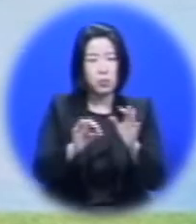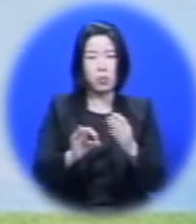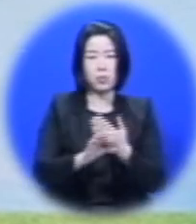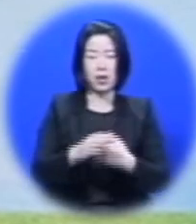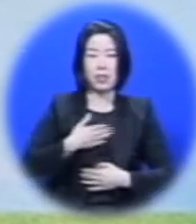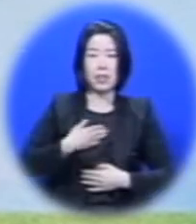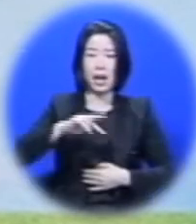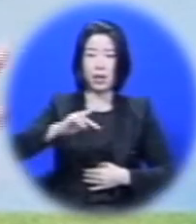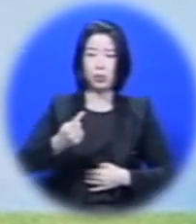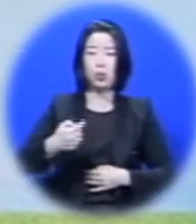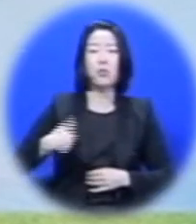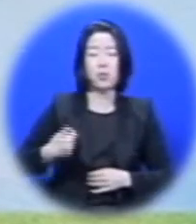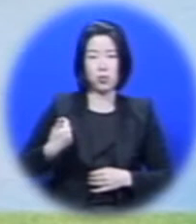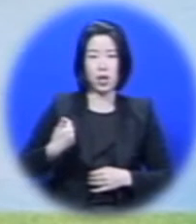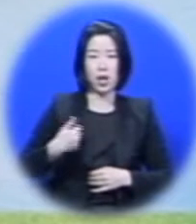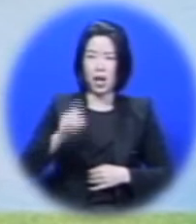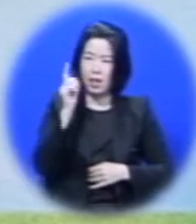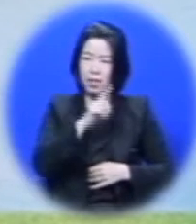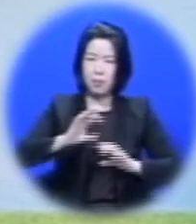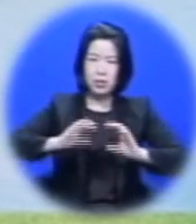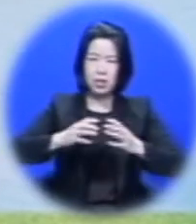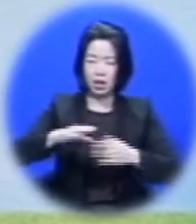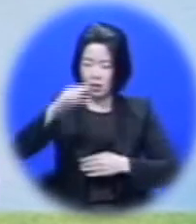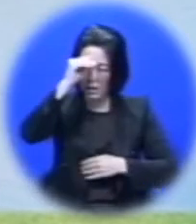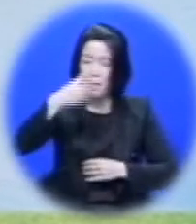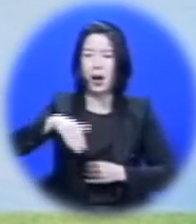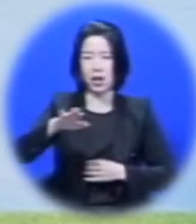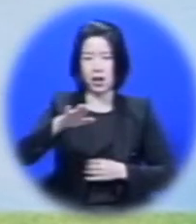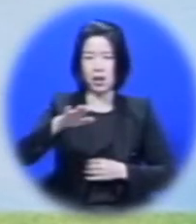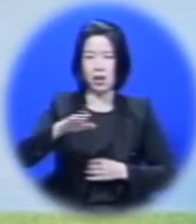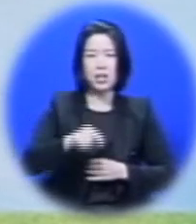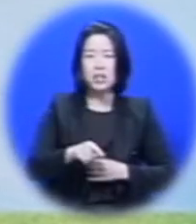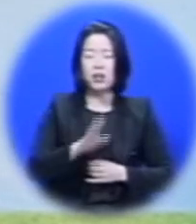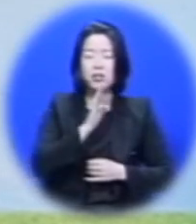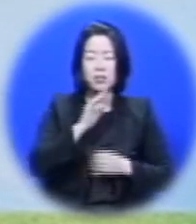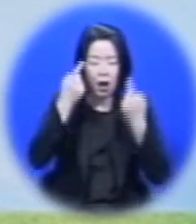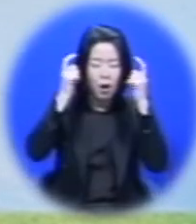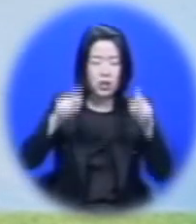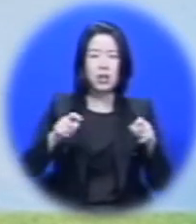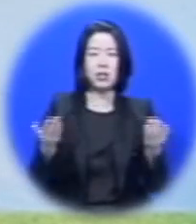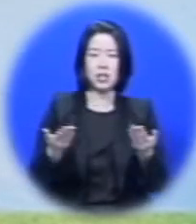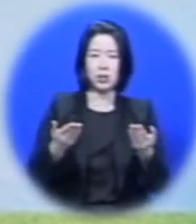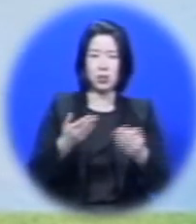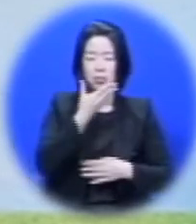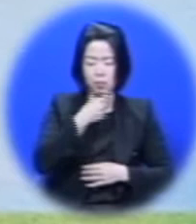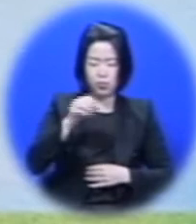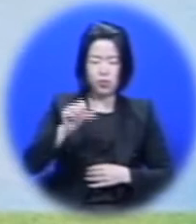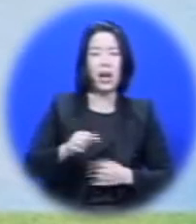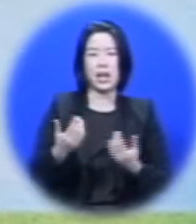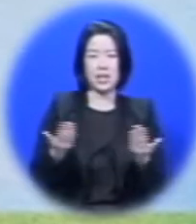나도 모르게 악한 세상을 닮아버리게 됩니다. 그것은 정말 어리석은 일이고 가장 불행한